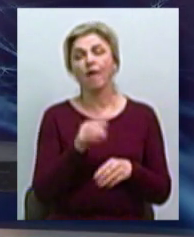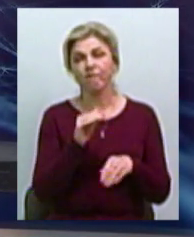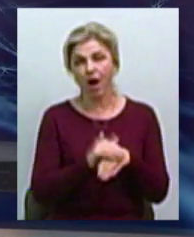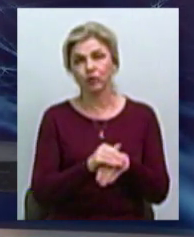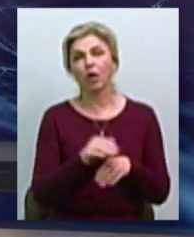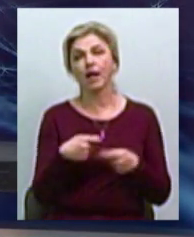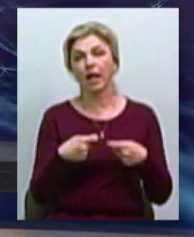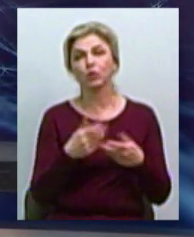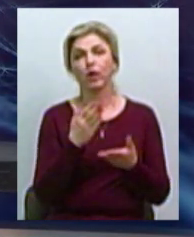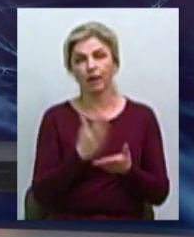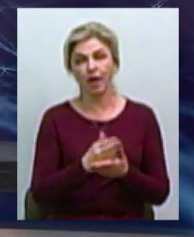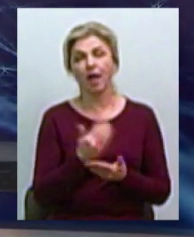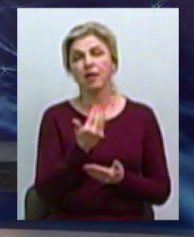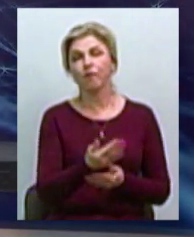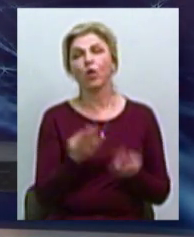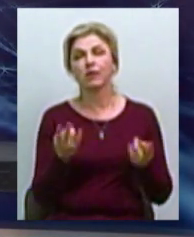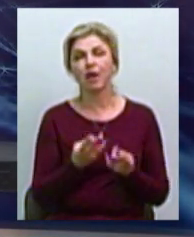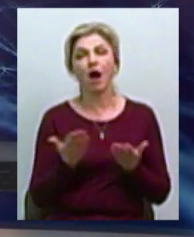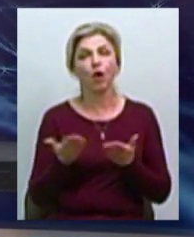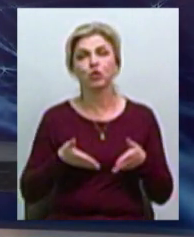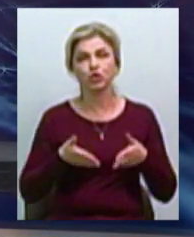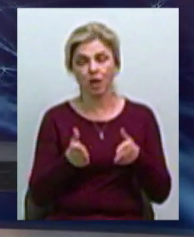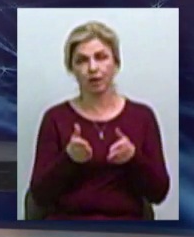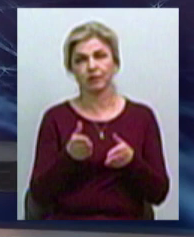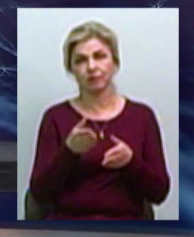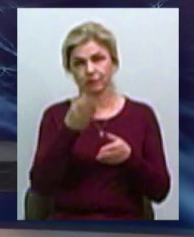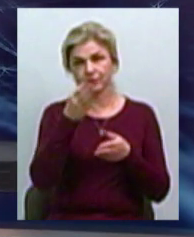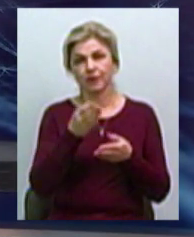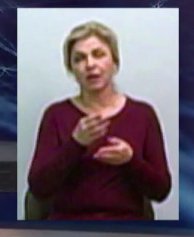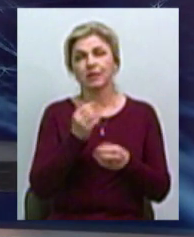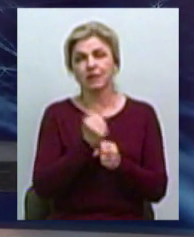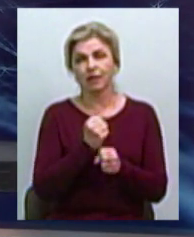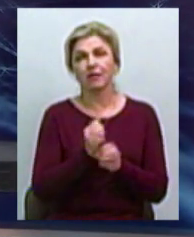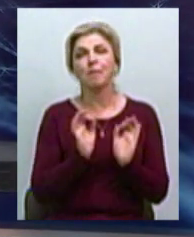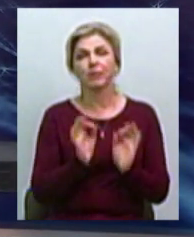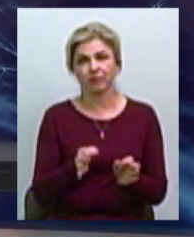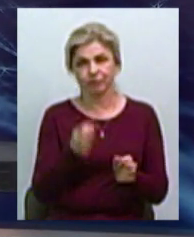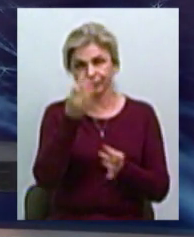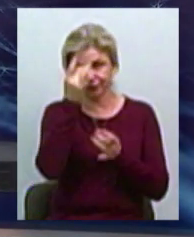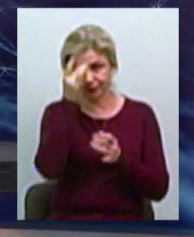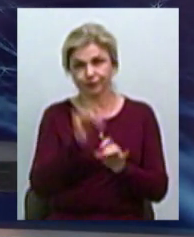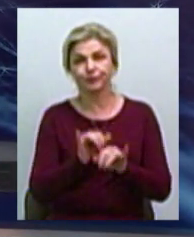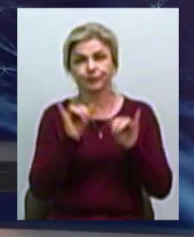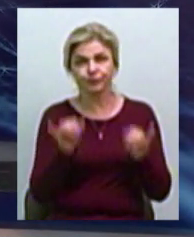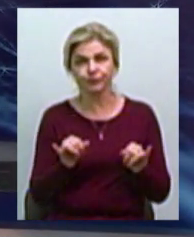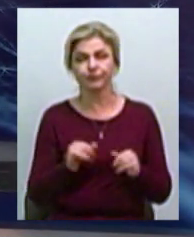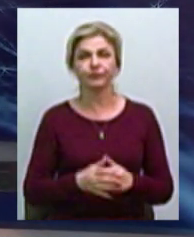вже є, його потрібно якимось шляхом цивілізувати. Тому що якщо далі його фактично